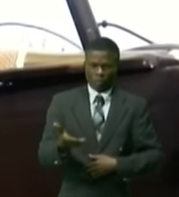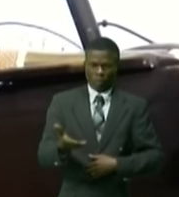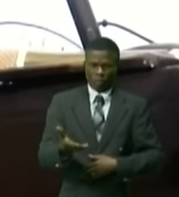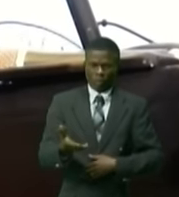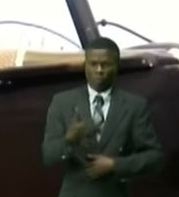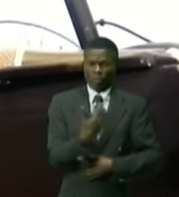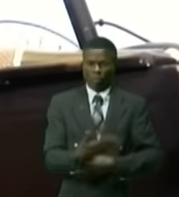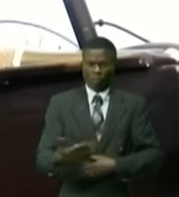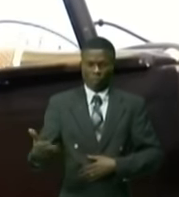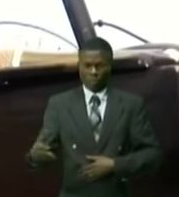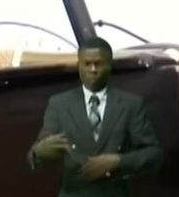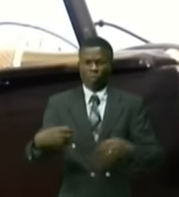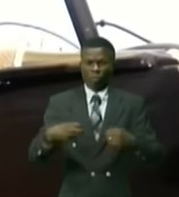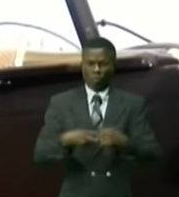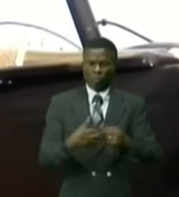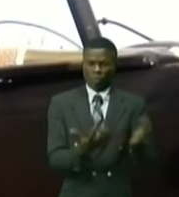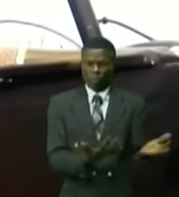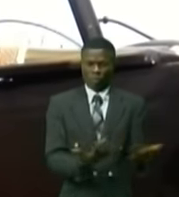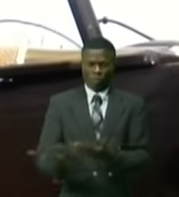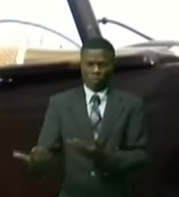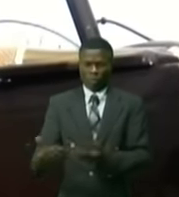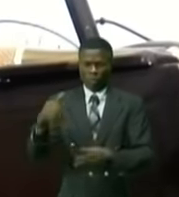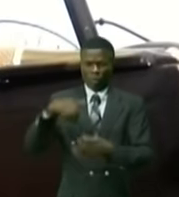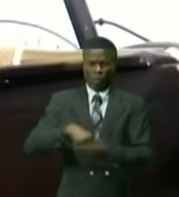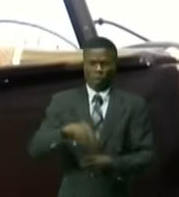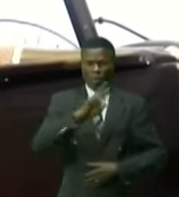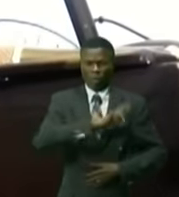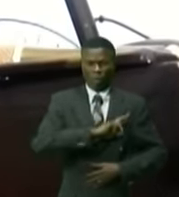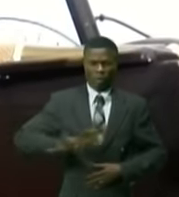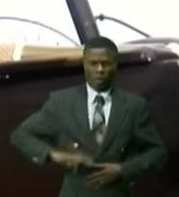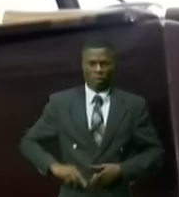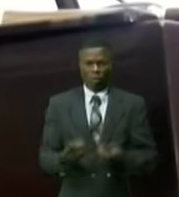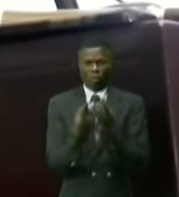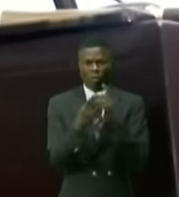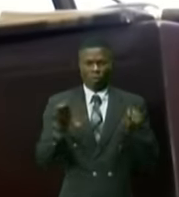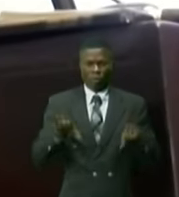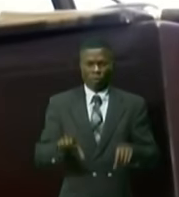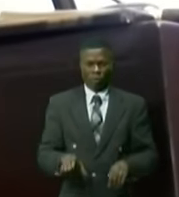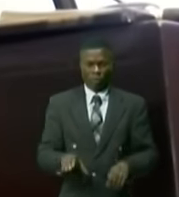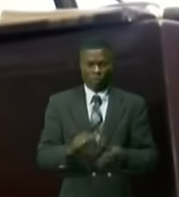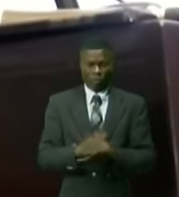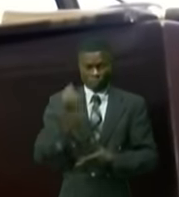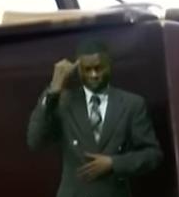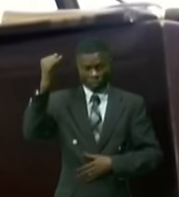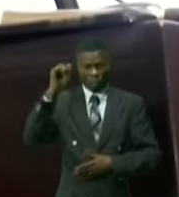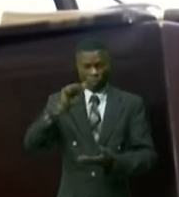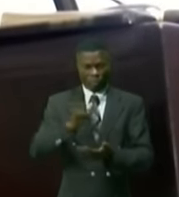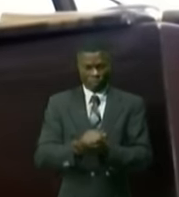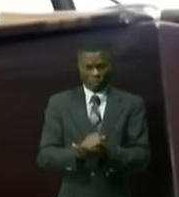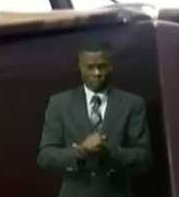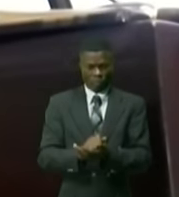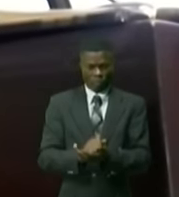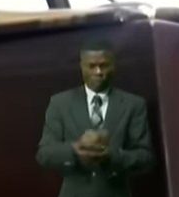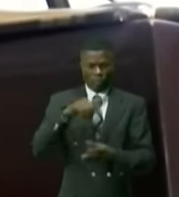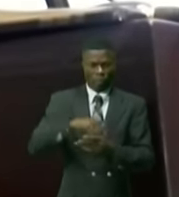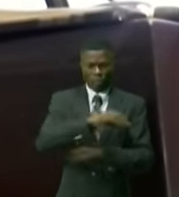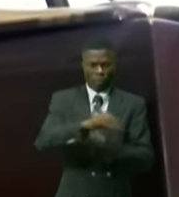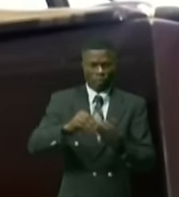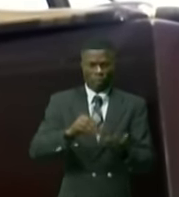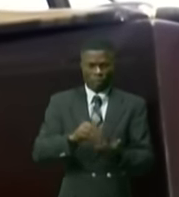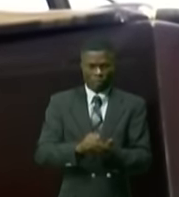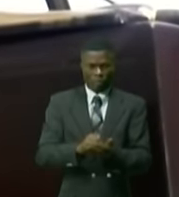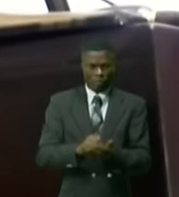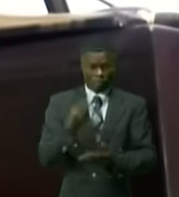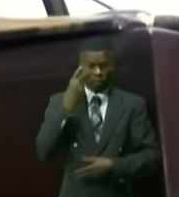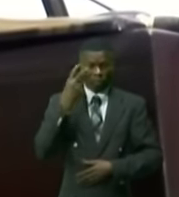des dispositifs électroniques fiscaux en République démocratique du Congo. Une initiative qui se situe au cœur même de